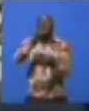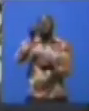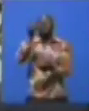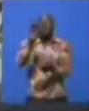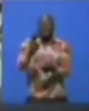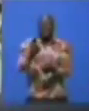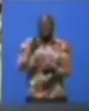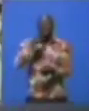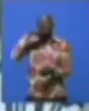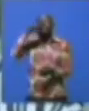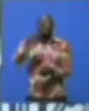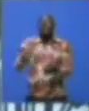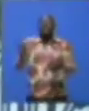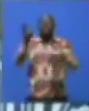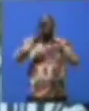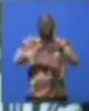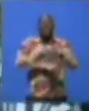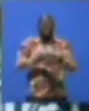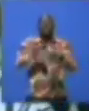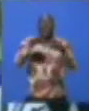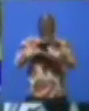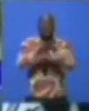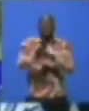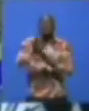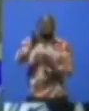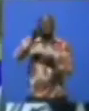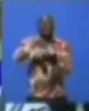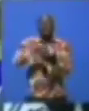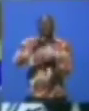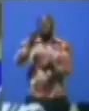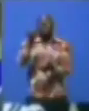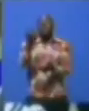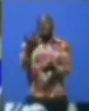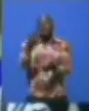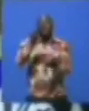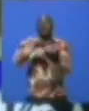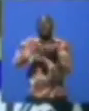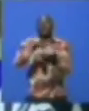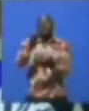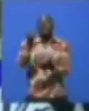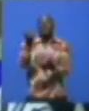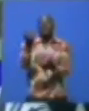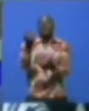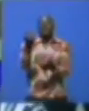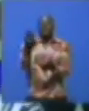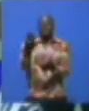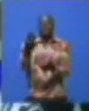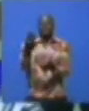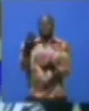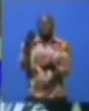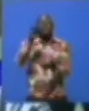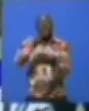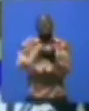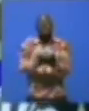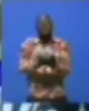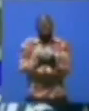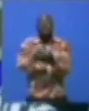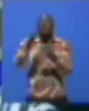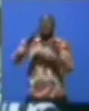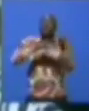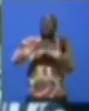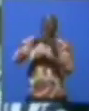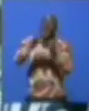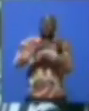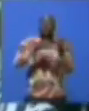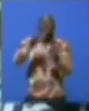se mettre en œuvre à partir de la rentrée académique 2013-2014. Et cet engagement consistait à construire